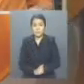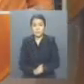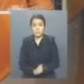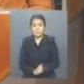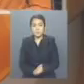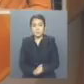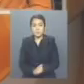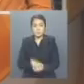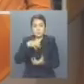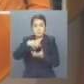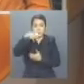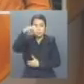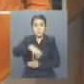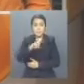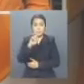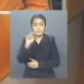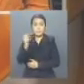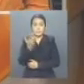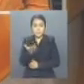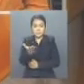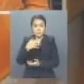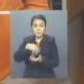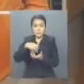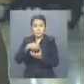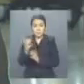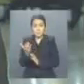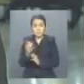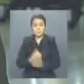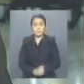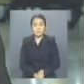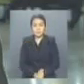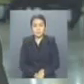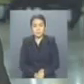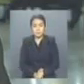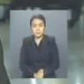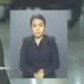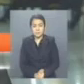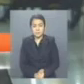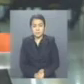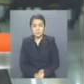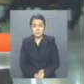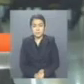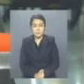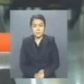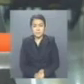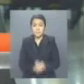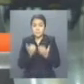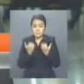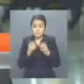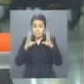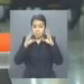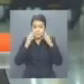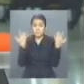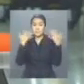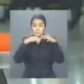ฐสภาค่ะคุณสวภาเชิญค่ะ ค่ะสำหรับการประชุมร่วมรัฐสภาเพื่อพิจ